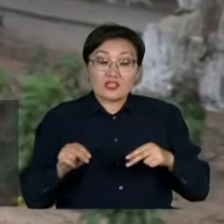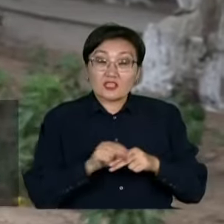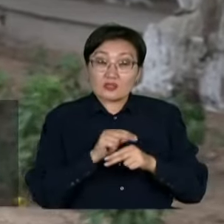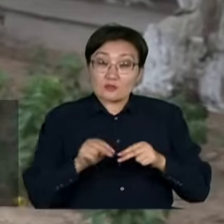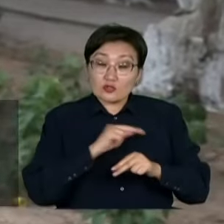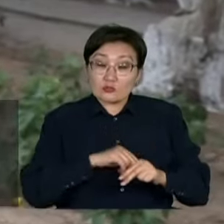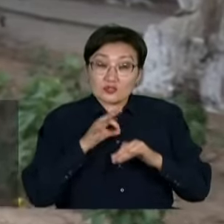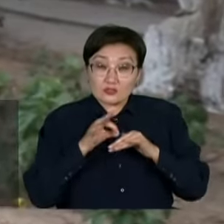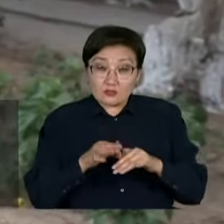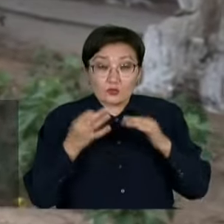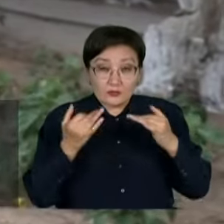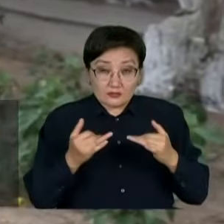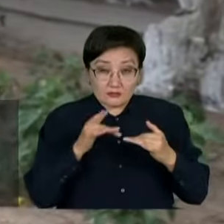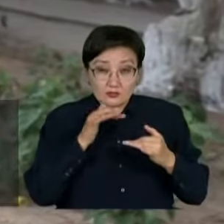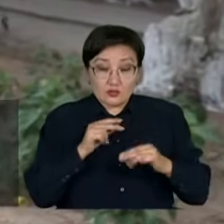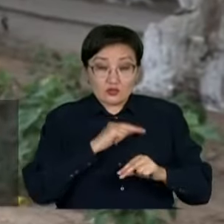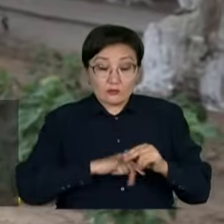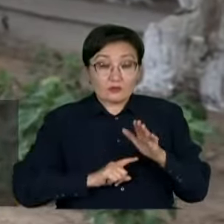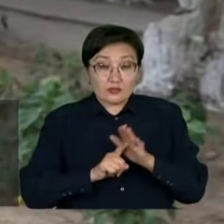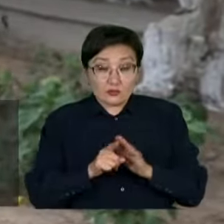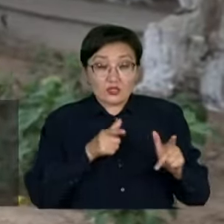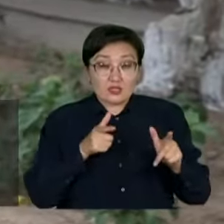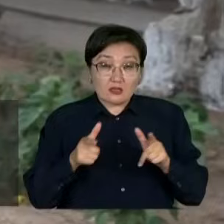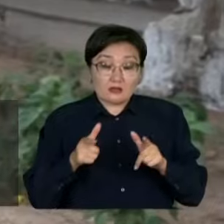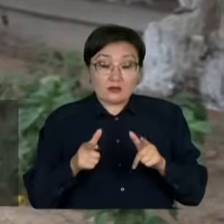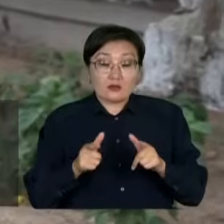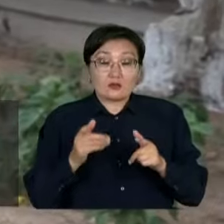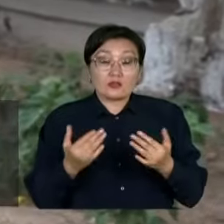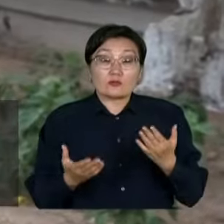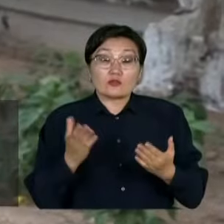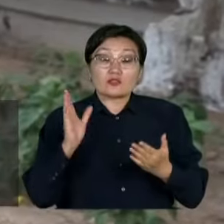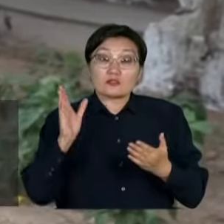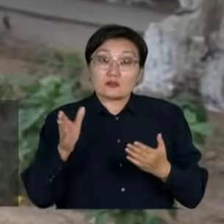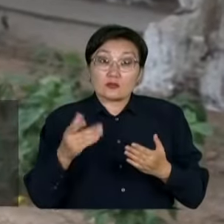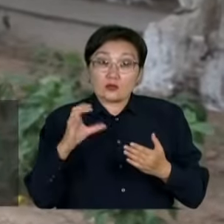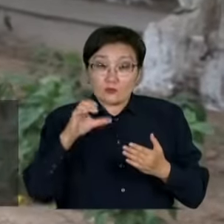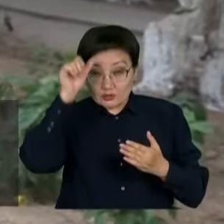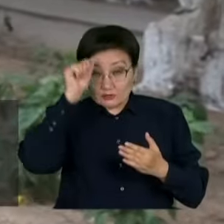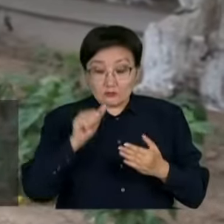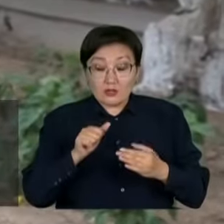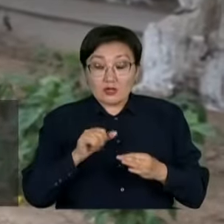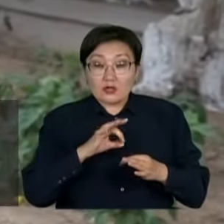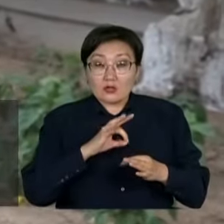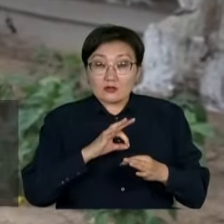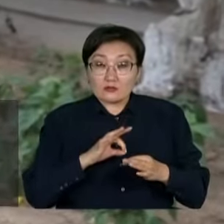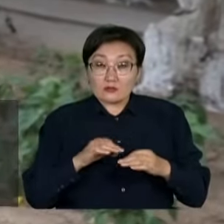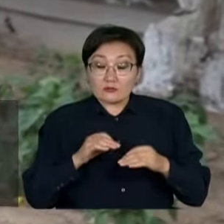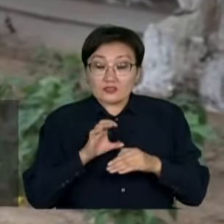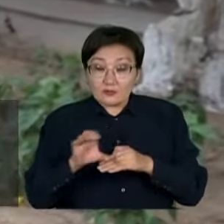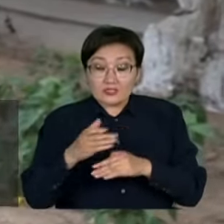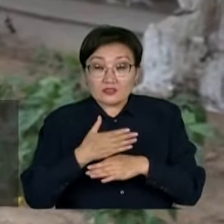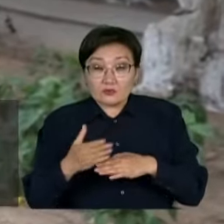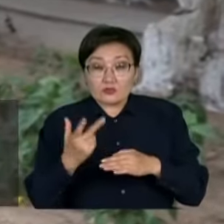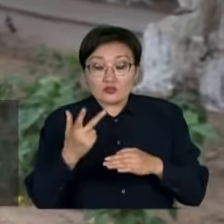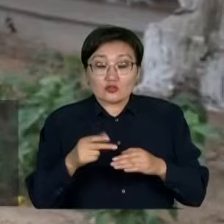реконструкциядан өтіп, қазір іске қосылуға дайын. Алла қаласа, осы 42 айында жіберіп алсақ, одан кейін